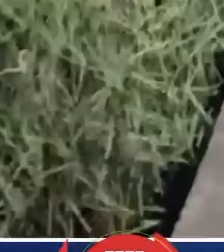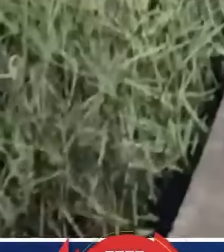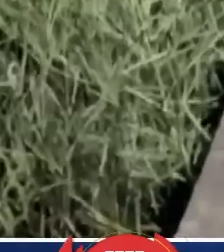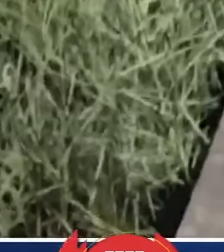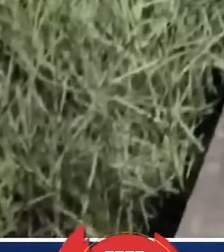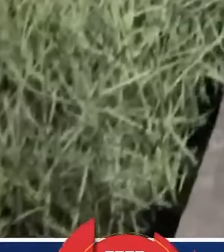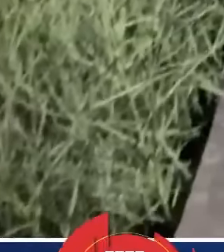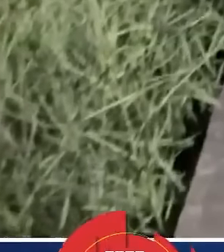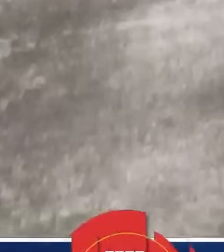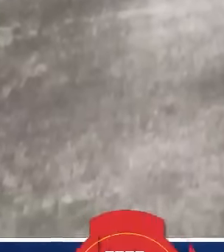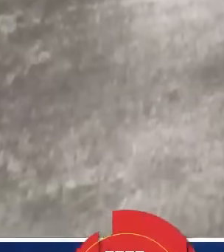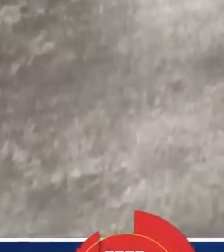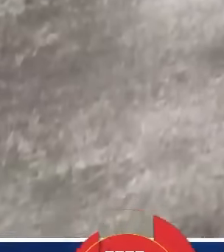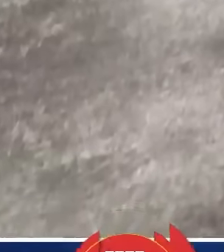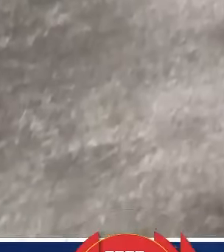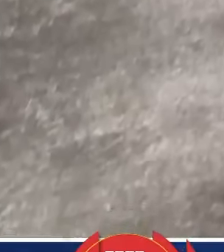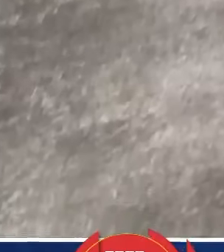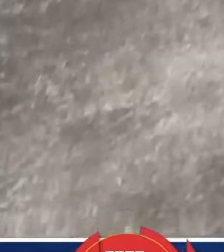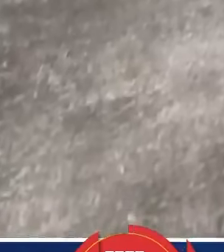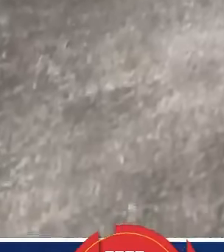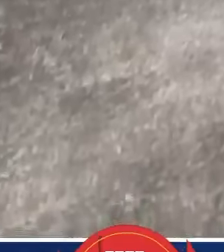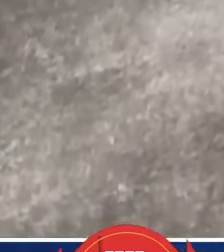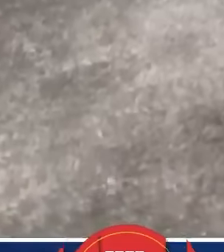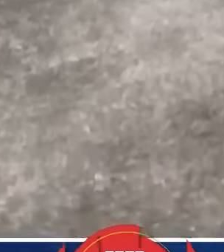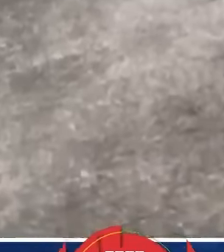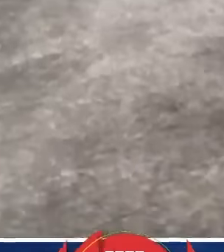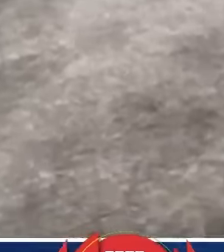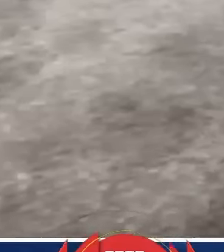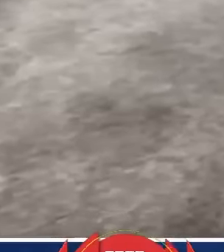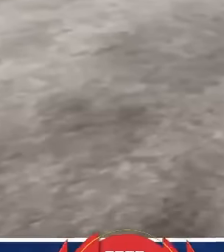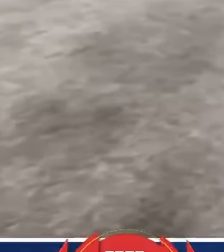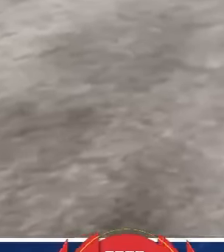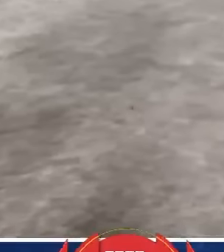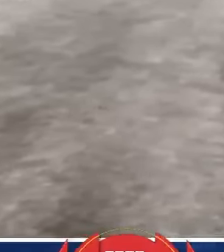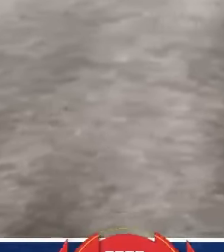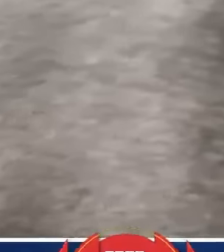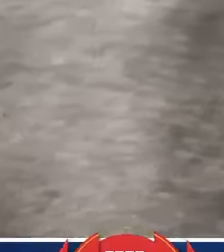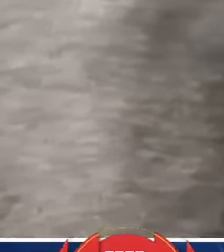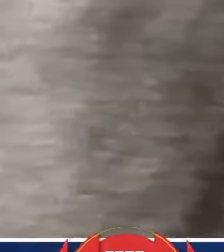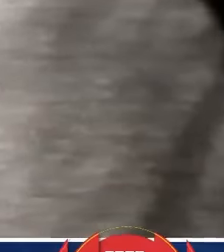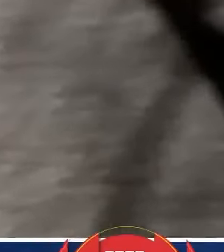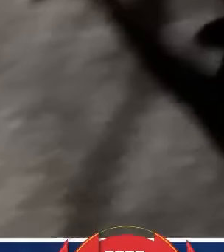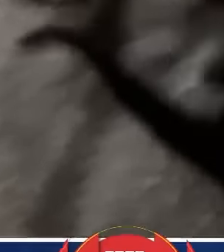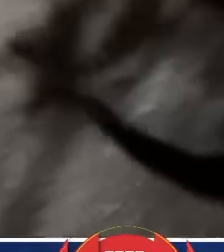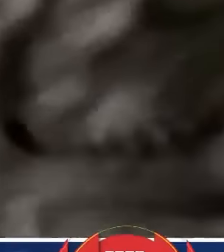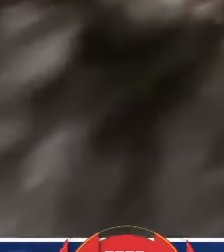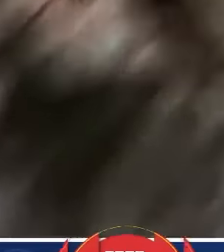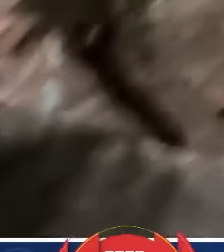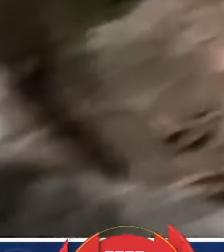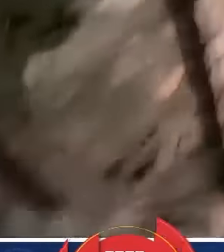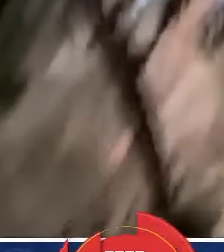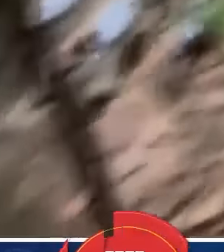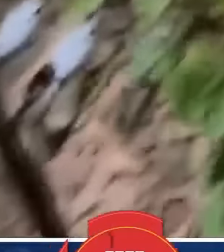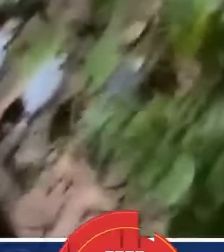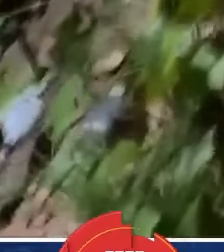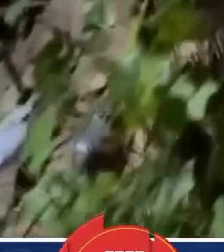จอลูกเสือโคร่งนี่ค่ะไซส์นี้เลยนะคะแล้วเขาก็เดินไปเดินมาน่าเอ็นดูไหมคุณ แกเดินมาเดิน